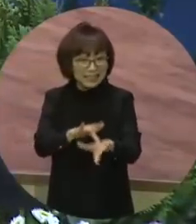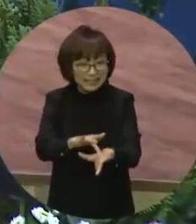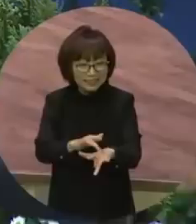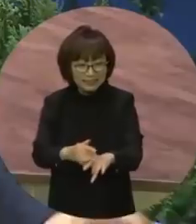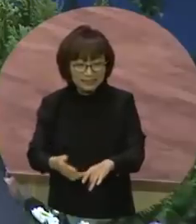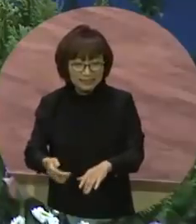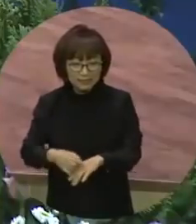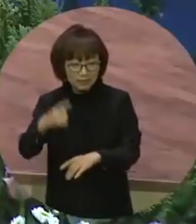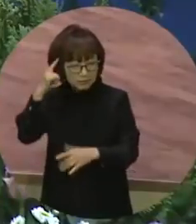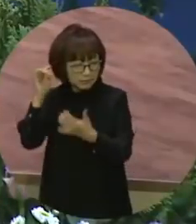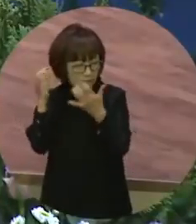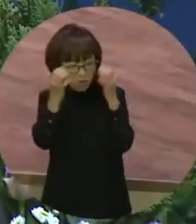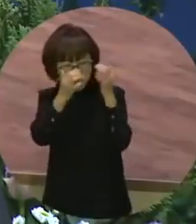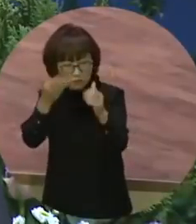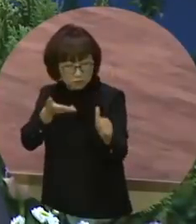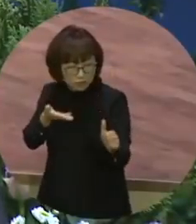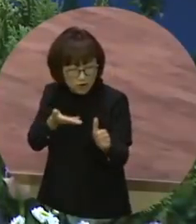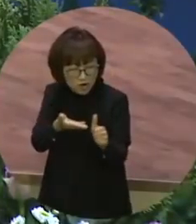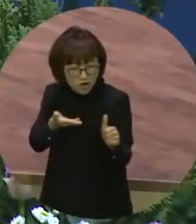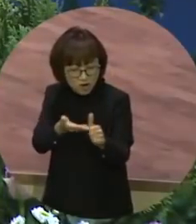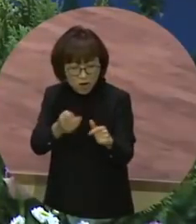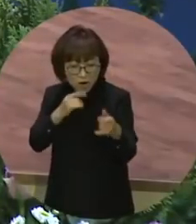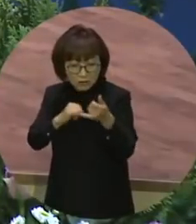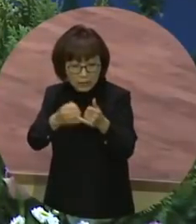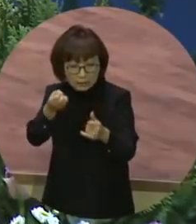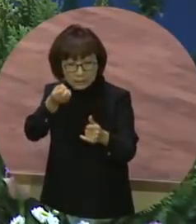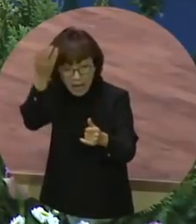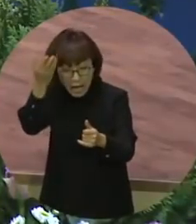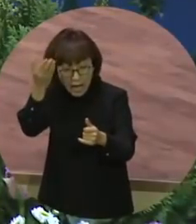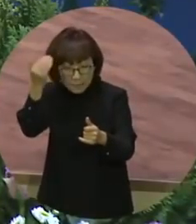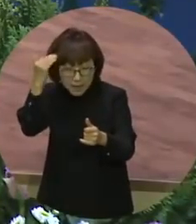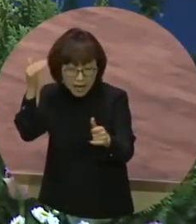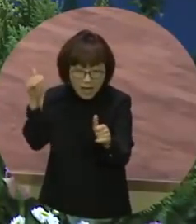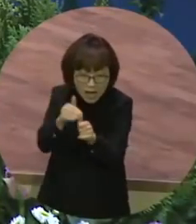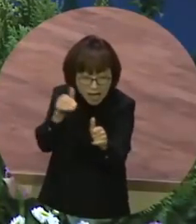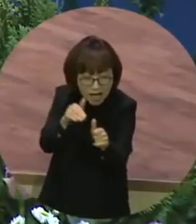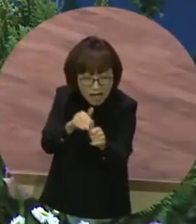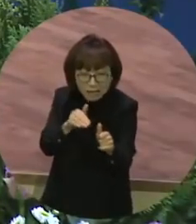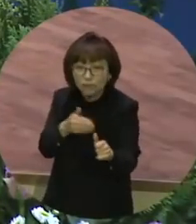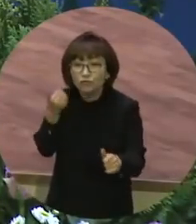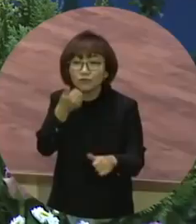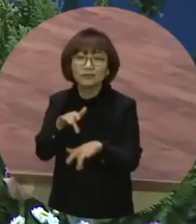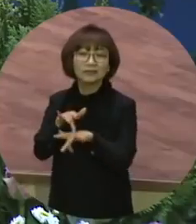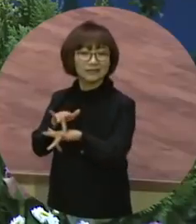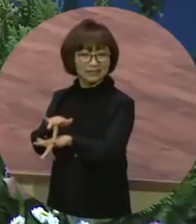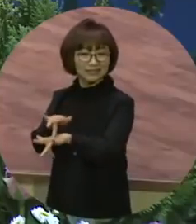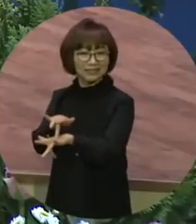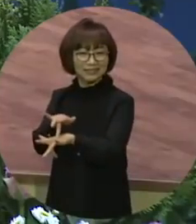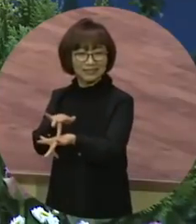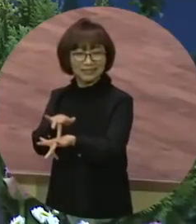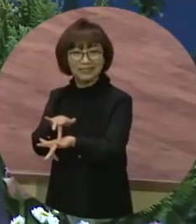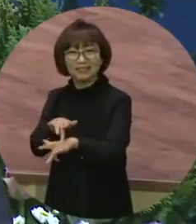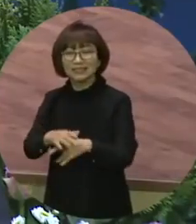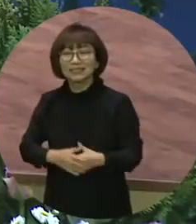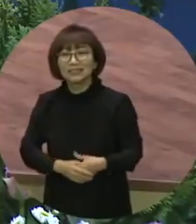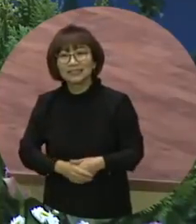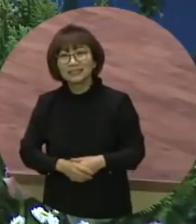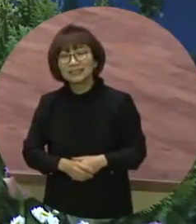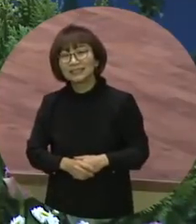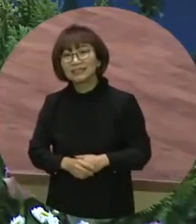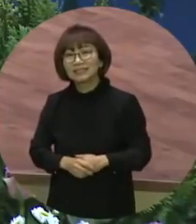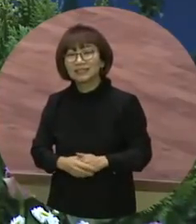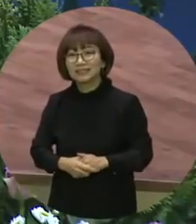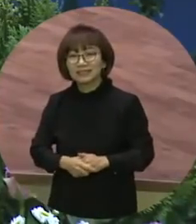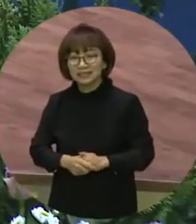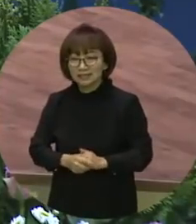다 잊어버리게 만들어요. 언약 놓치게 만든다. 언약 잊어버리게 만드는 것이 사단 전략이에요. 언약을